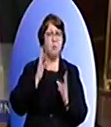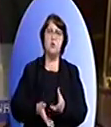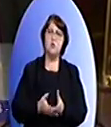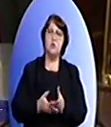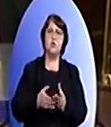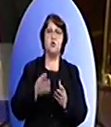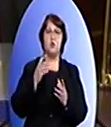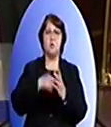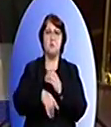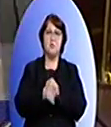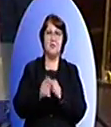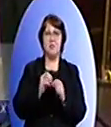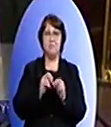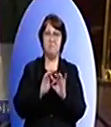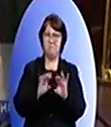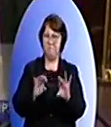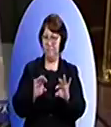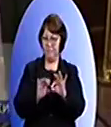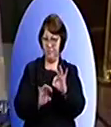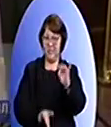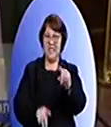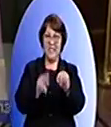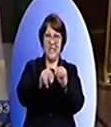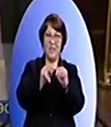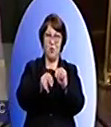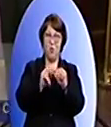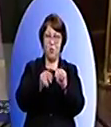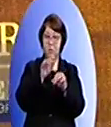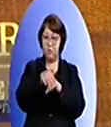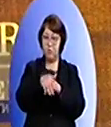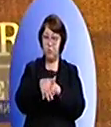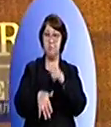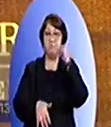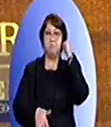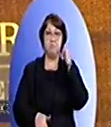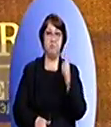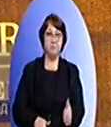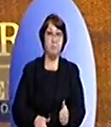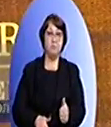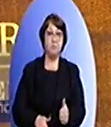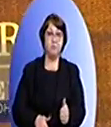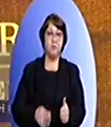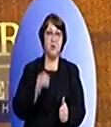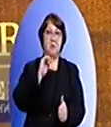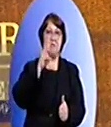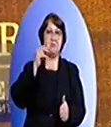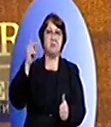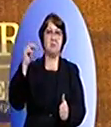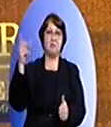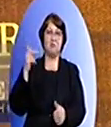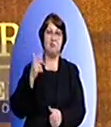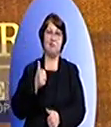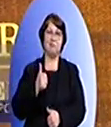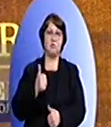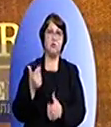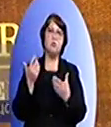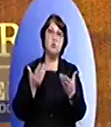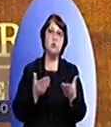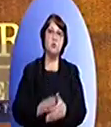стандартууд, мэрэгжлийн холбоодын дүрм журам гээд олон зохицуулалтыг бүрэн мөрдсөн байгуулгад энэхүү одон хүртэх боломж нээгдэж байгааг онцолж